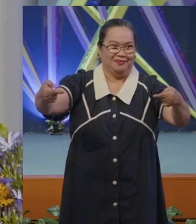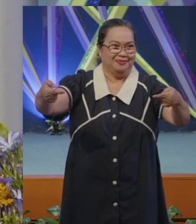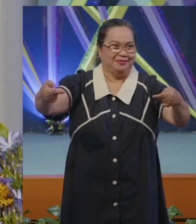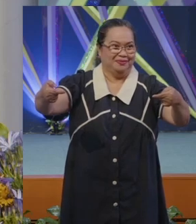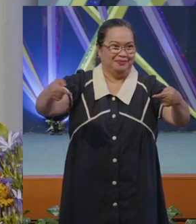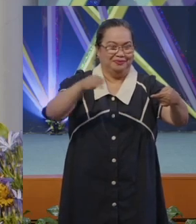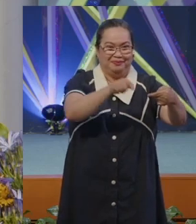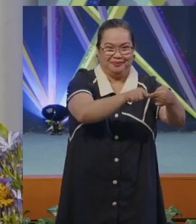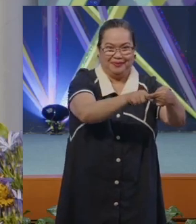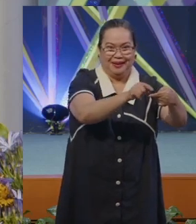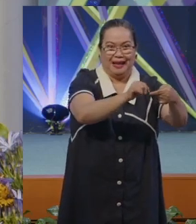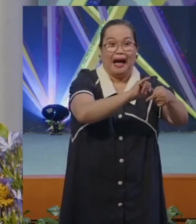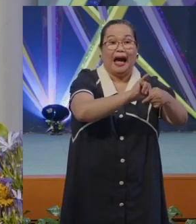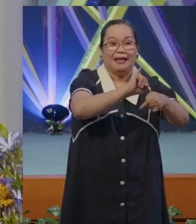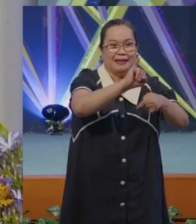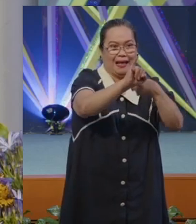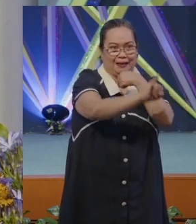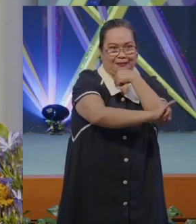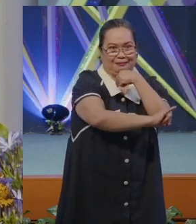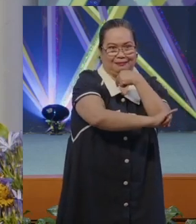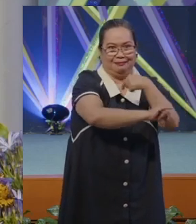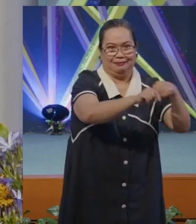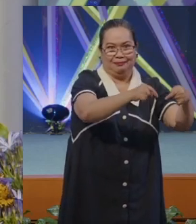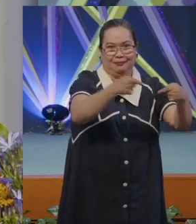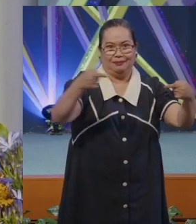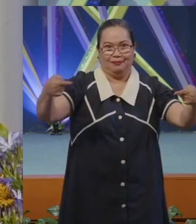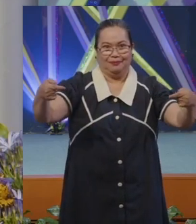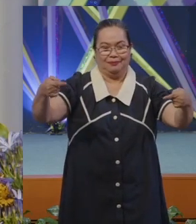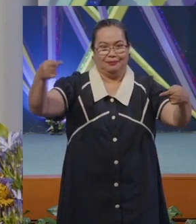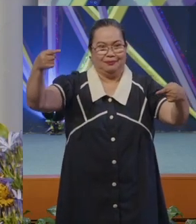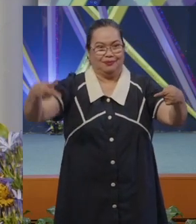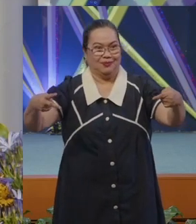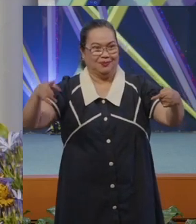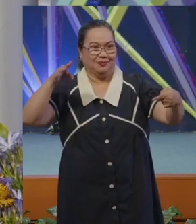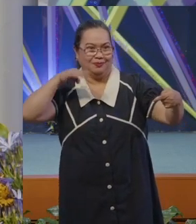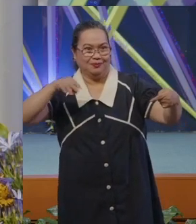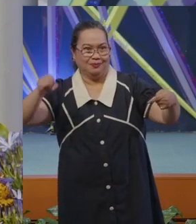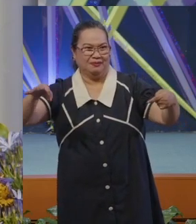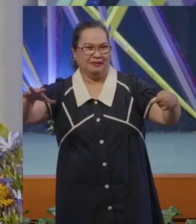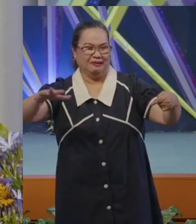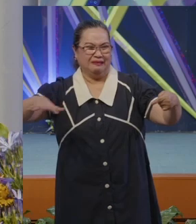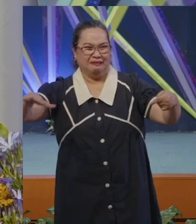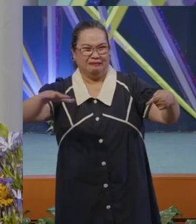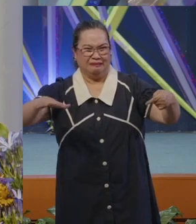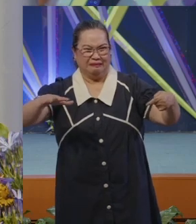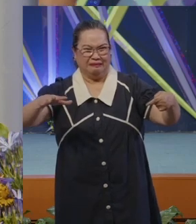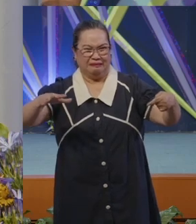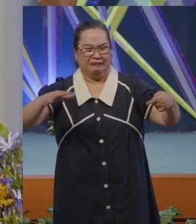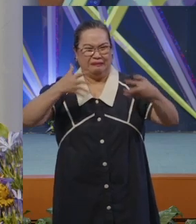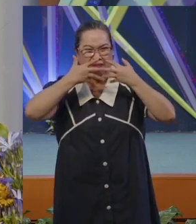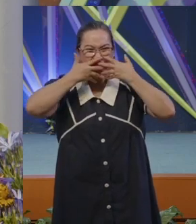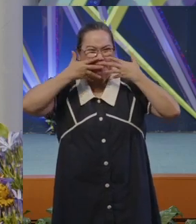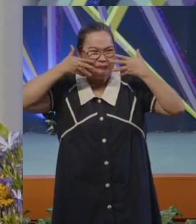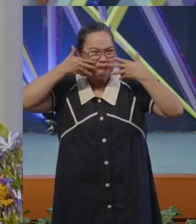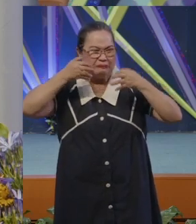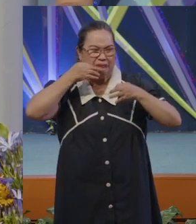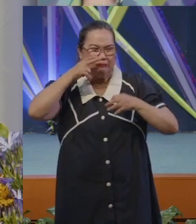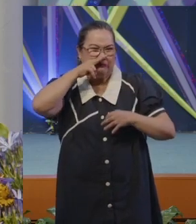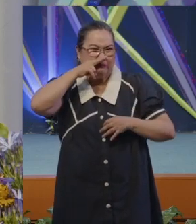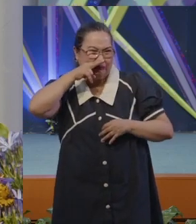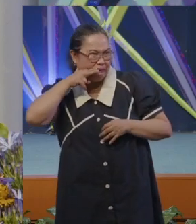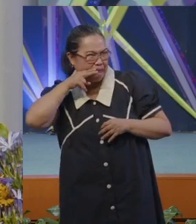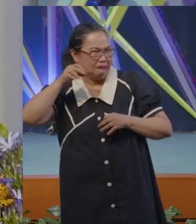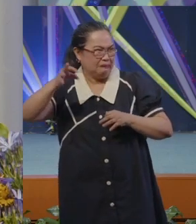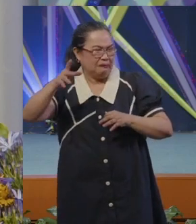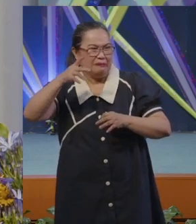kanilang history. Sila po ay isang raiding band of marauders, ang